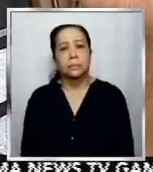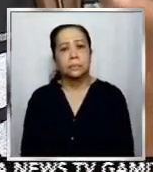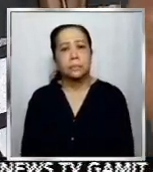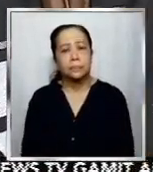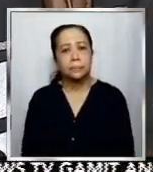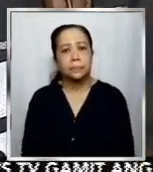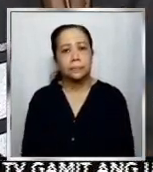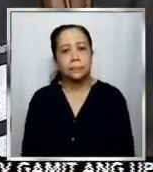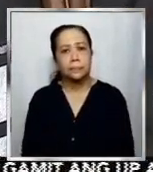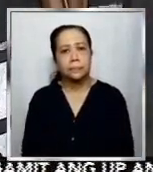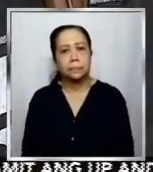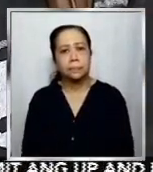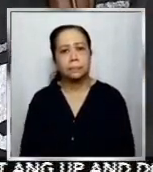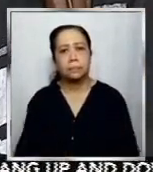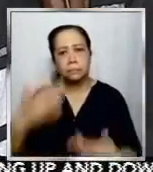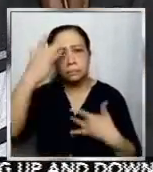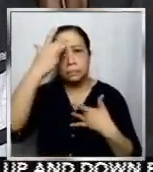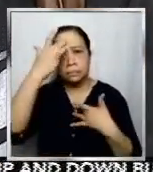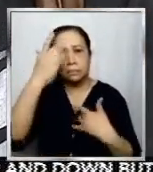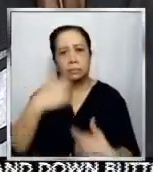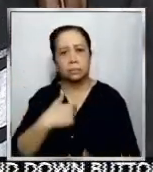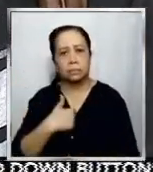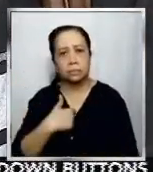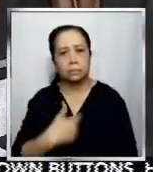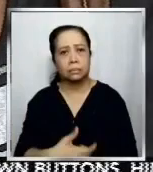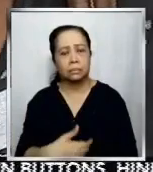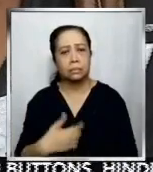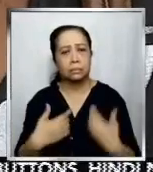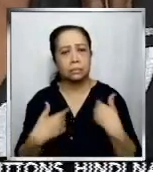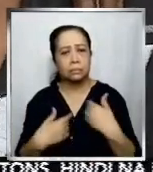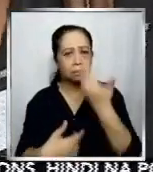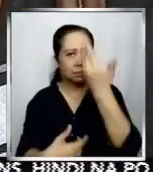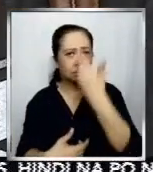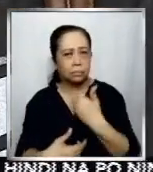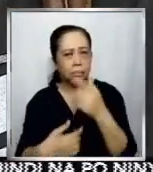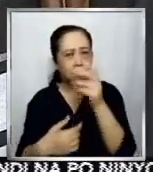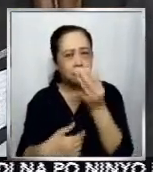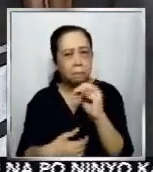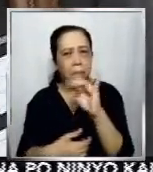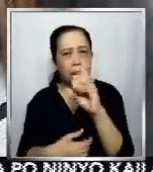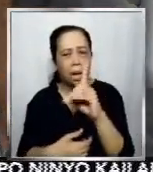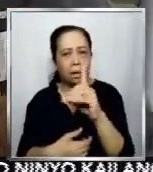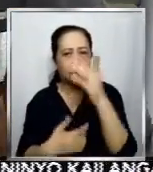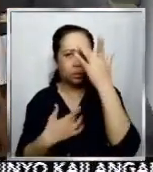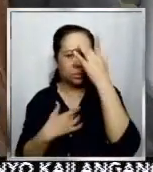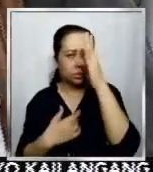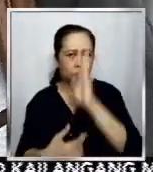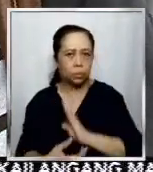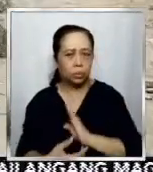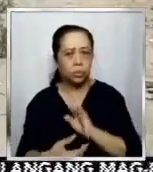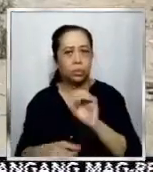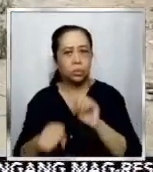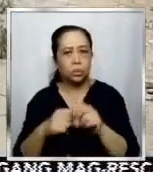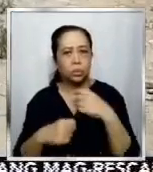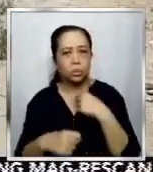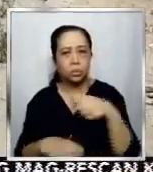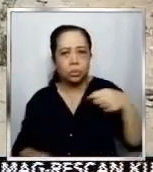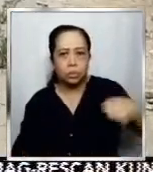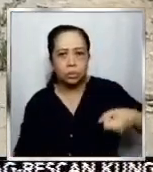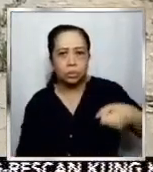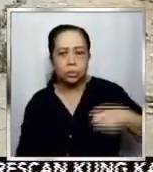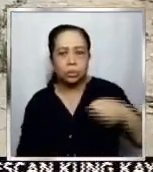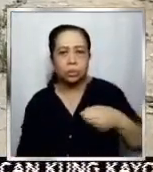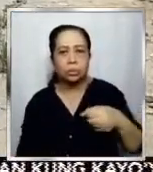May sakit ako, day. May stroke. Kaya ako nagtutungkod. Nawalan daw kasi